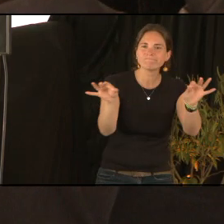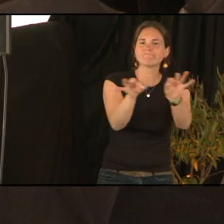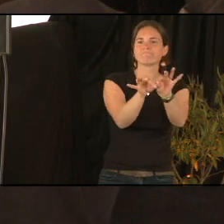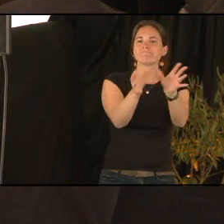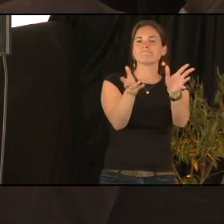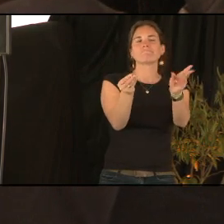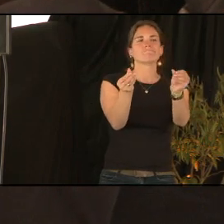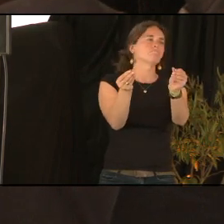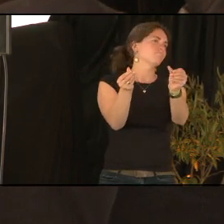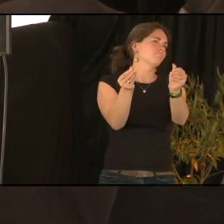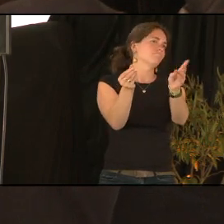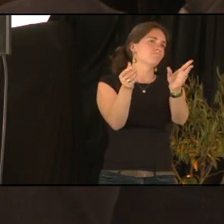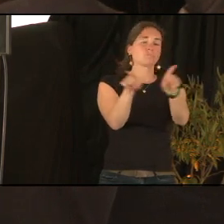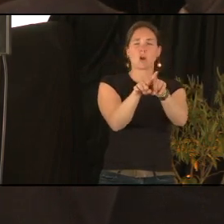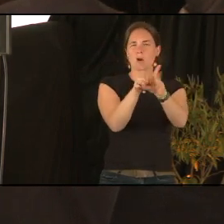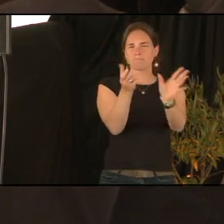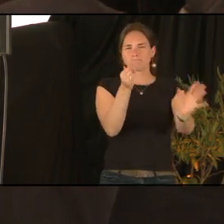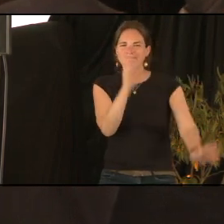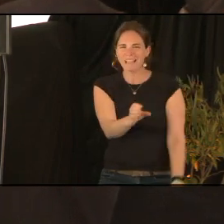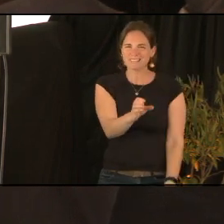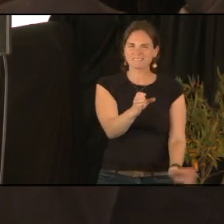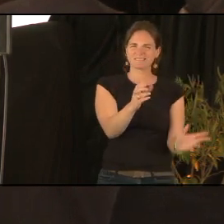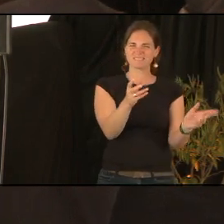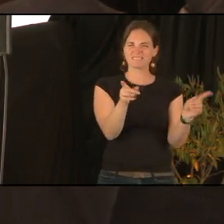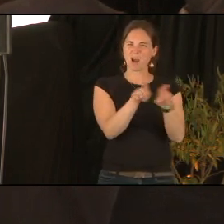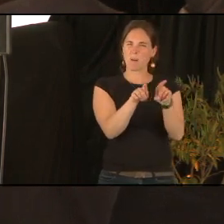très abrupt, qui